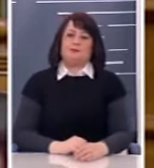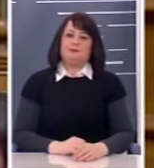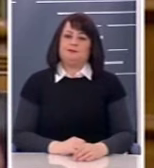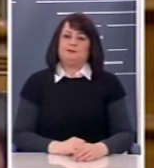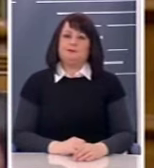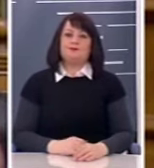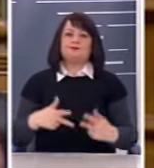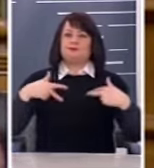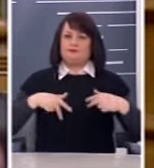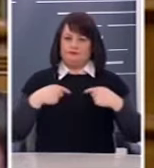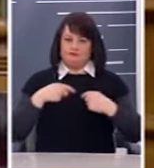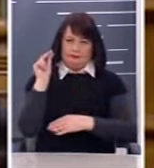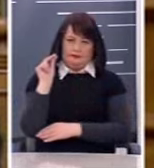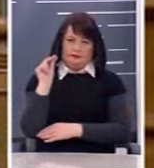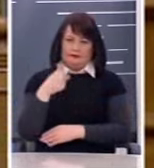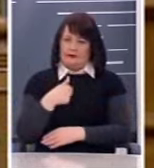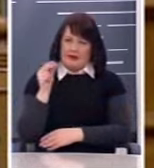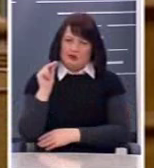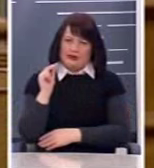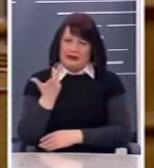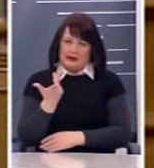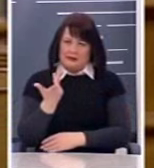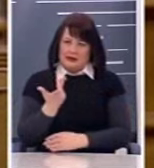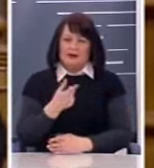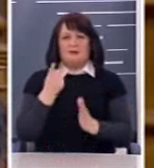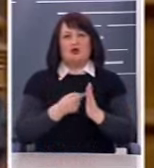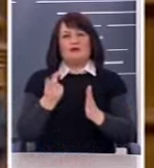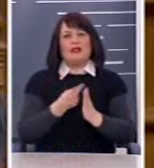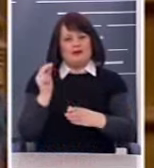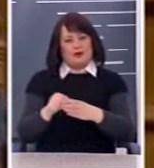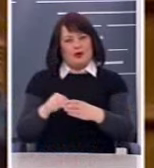Αυτή η κυβέρνηση έχει δώσει μια δέσμευση και στην πρώτη και στη δεύτερη εκλογή.